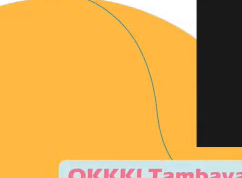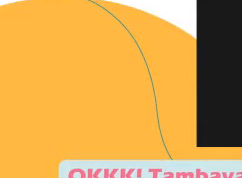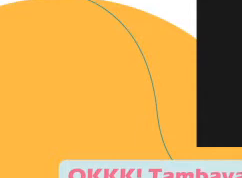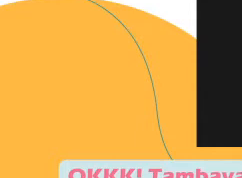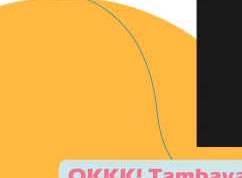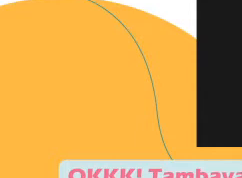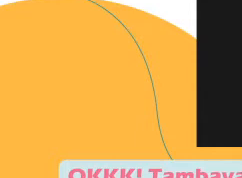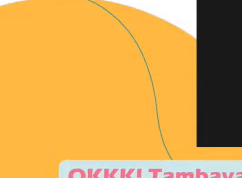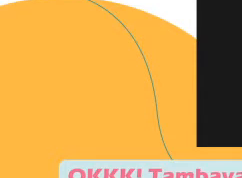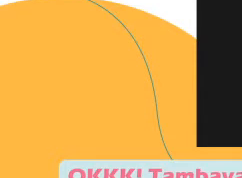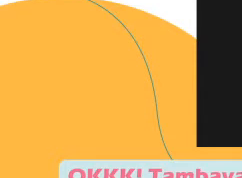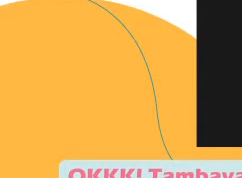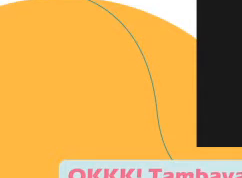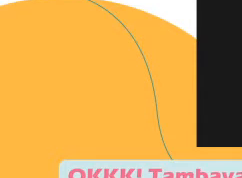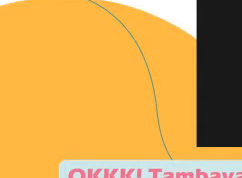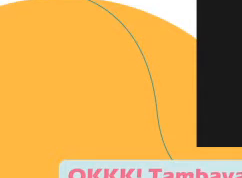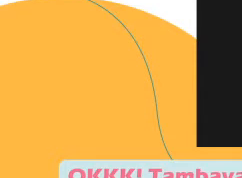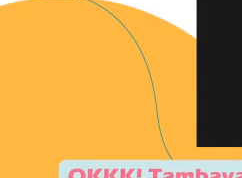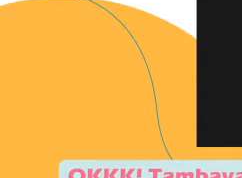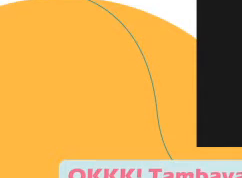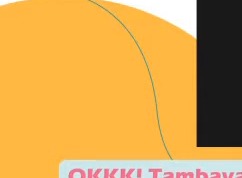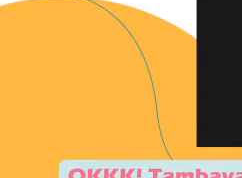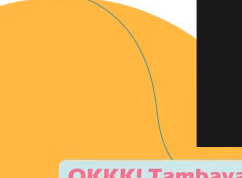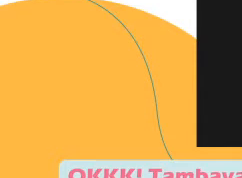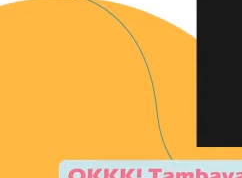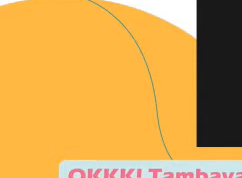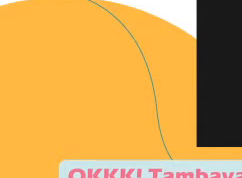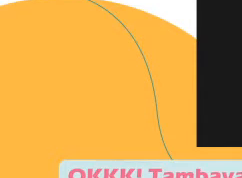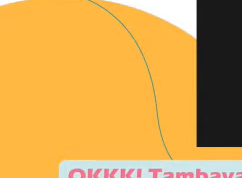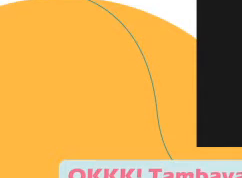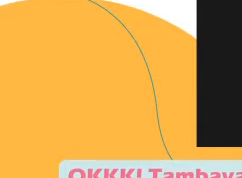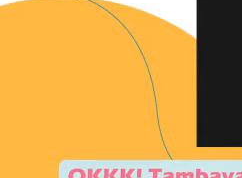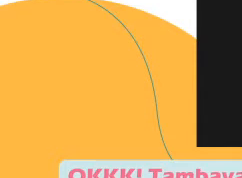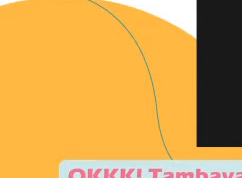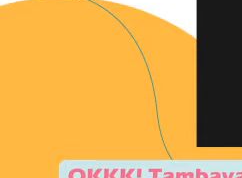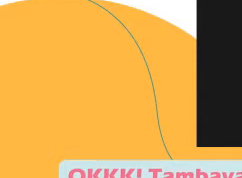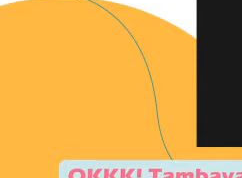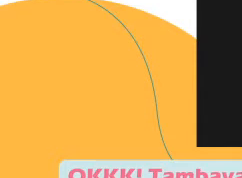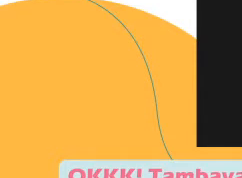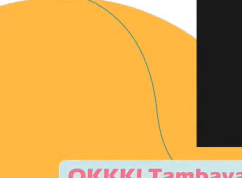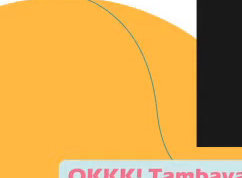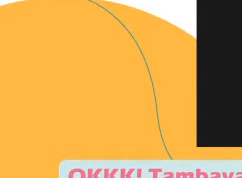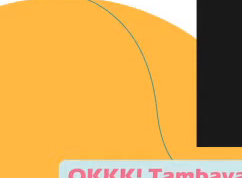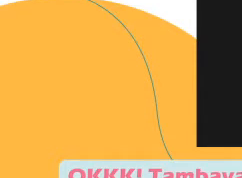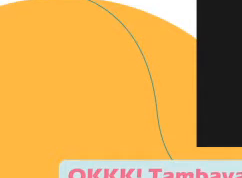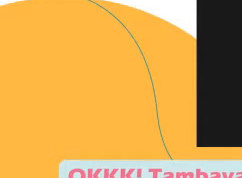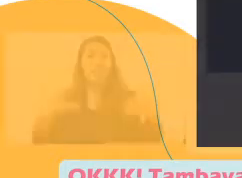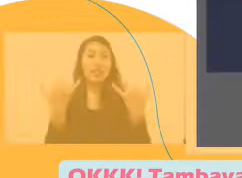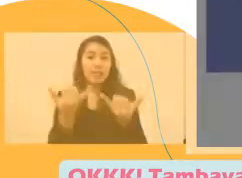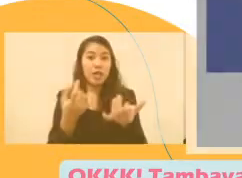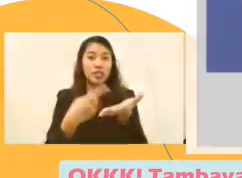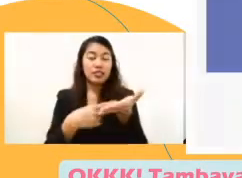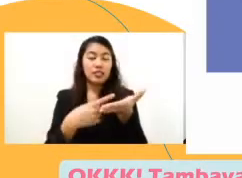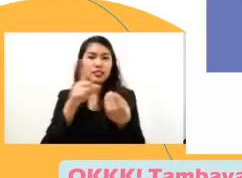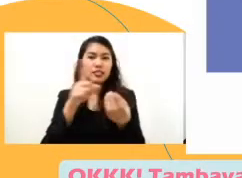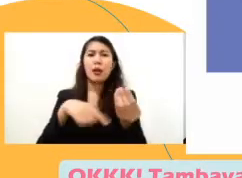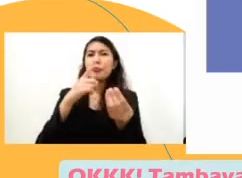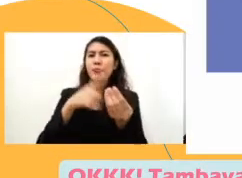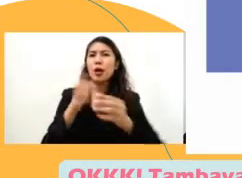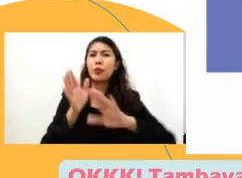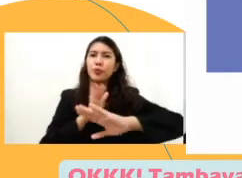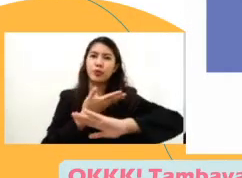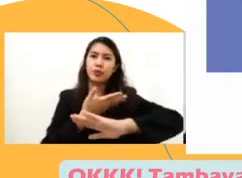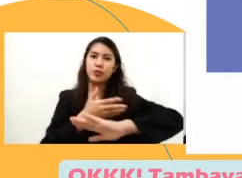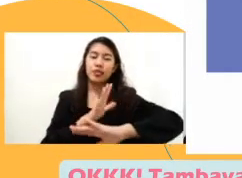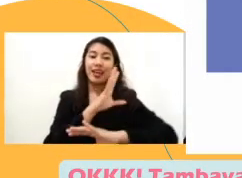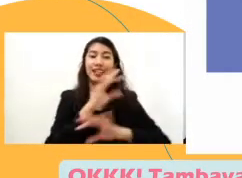Tambayan. At ang ating art-based activity ngayon ay tungkol sa music and lyrics. Kaya naman, tinatawagan natin ang ating